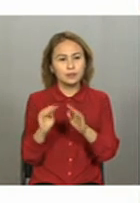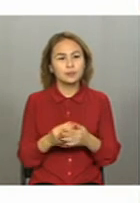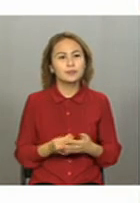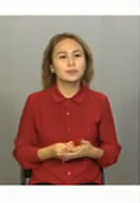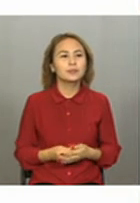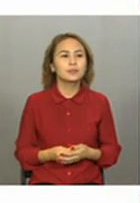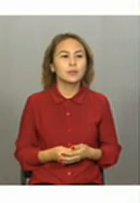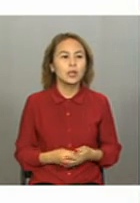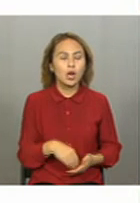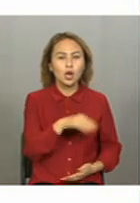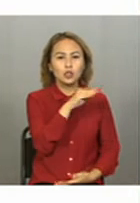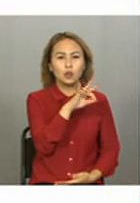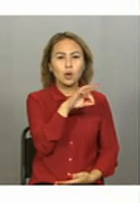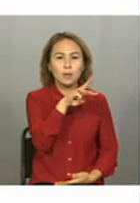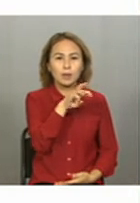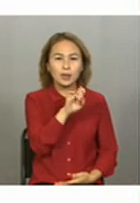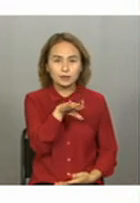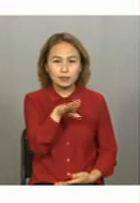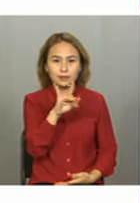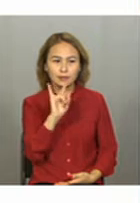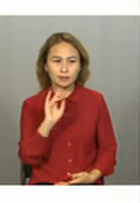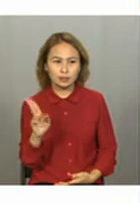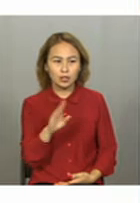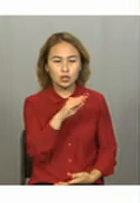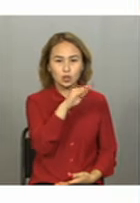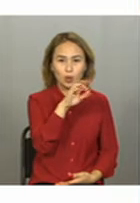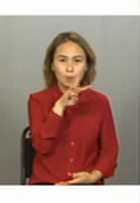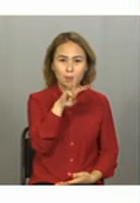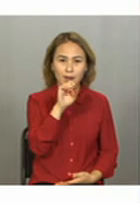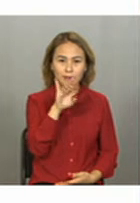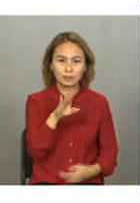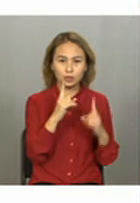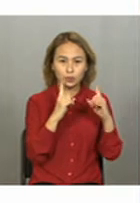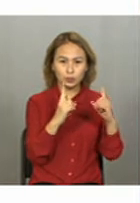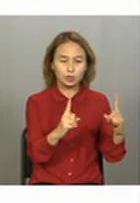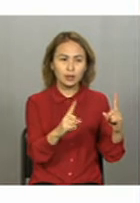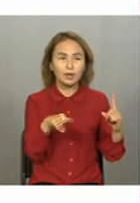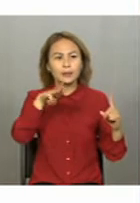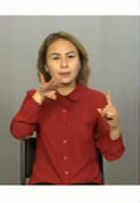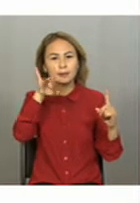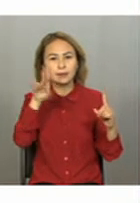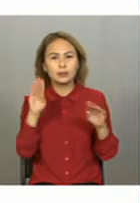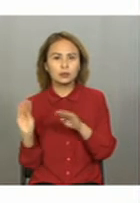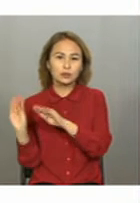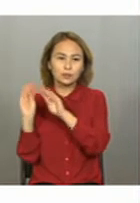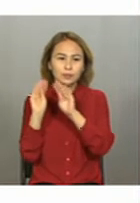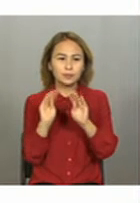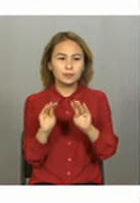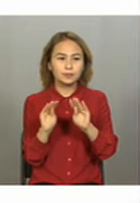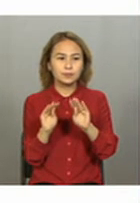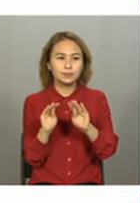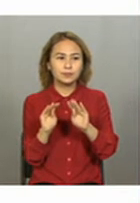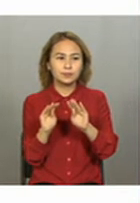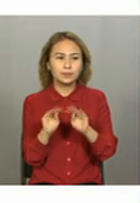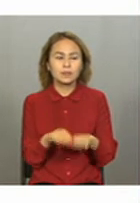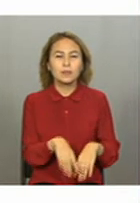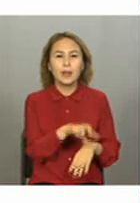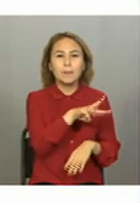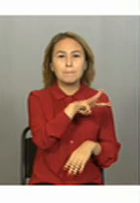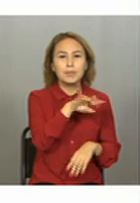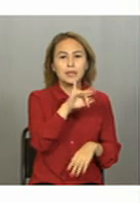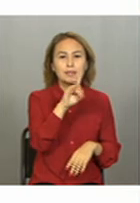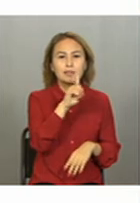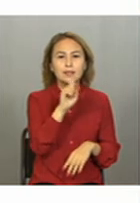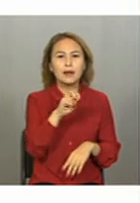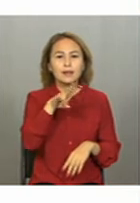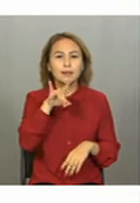жұрнақ. Жомарттық түбірі – жомарт, тық, жұрнақ.